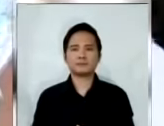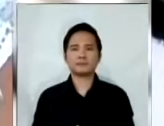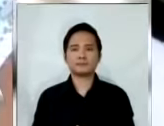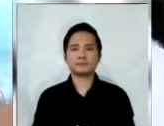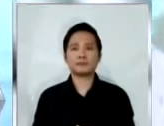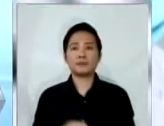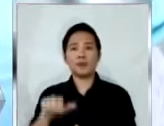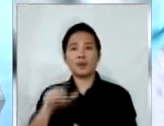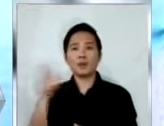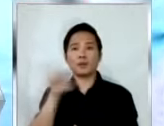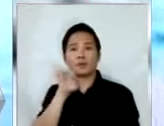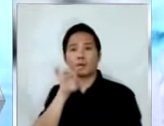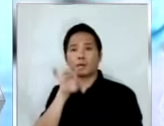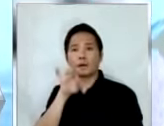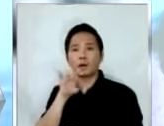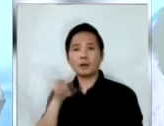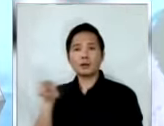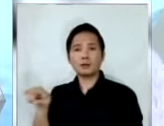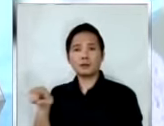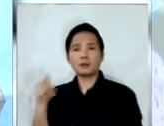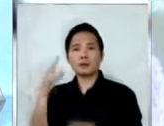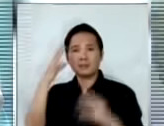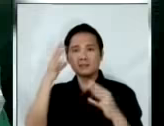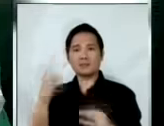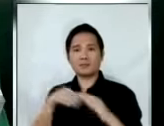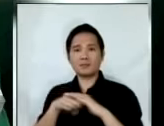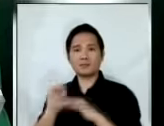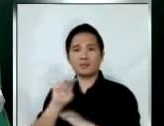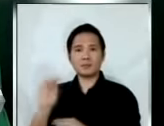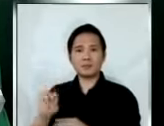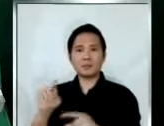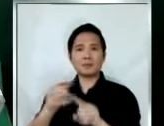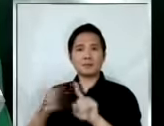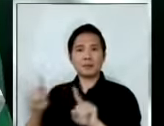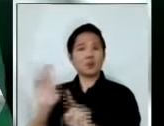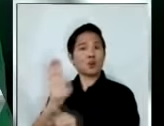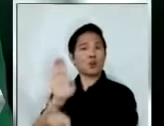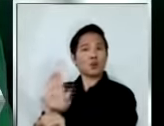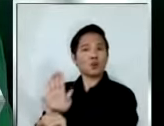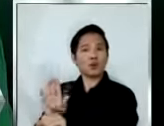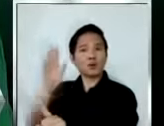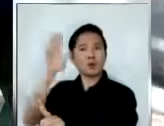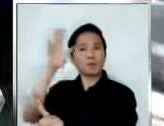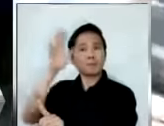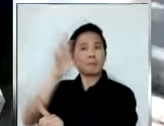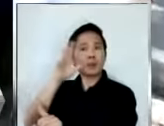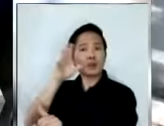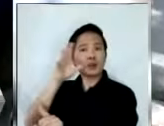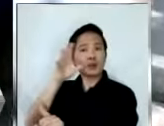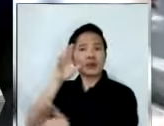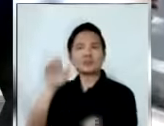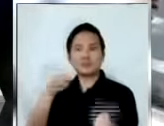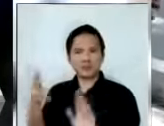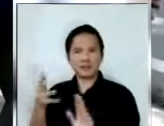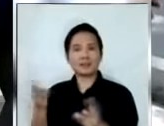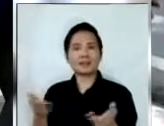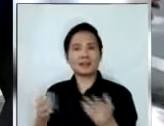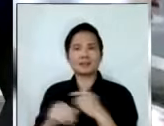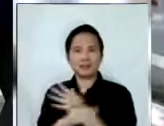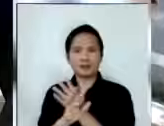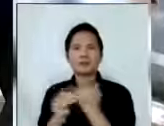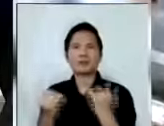daw dito sa Maynila. Pero namatay daw ang kanyang ina sa Davao, kaya nais na niyang umuwi sa probinsya. Wala rin siyang ticket, tulad ng